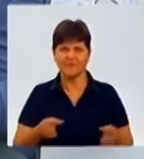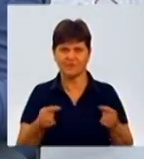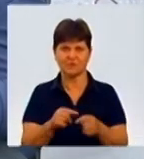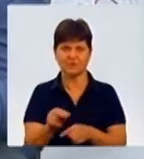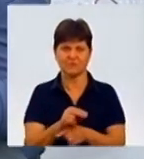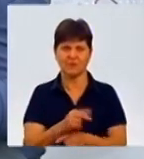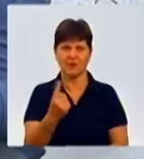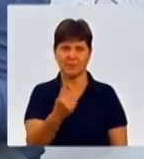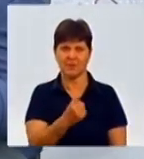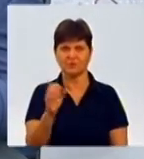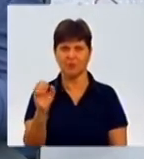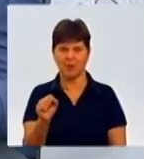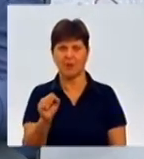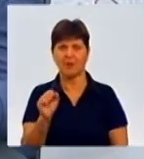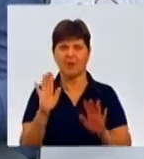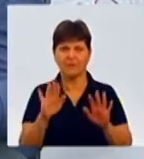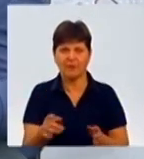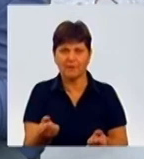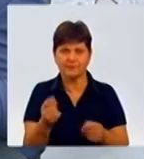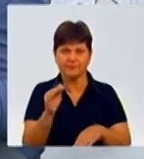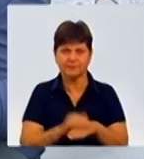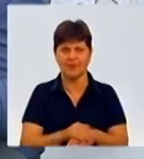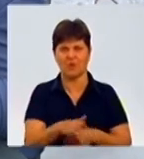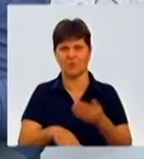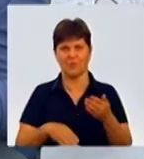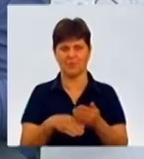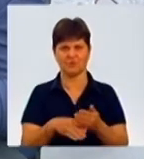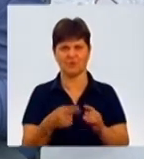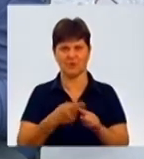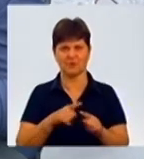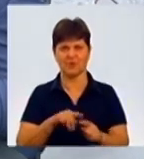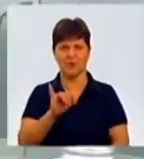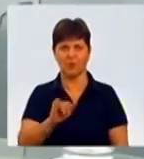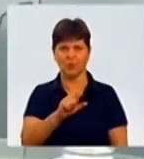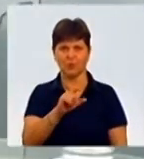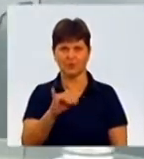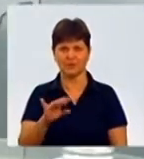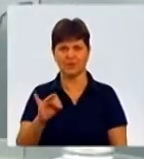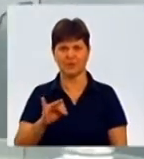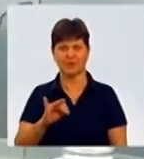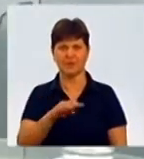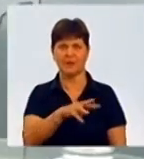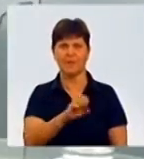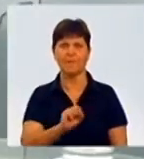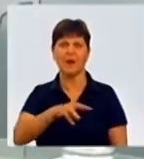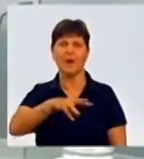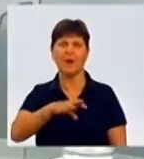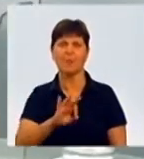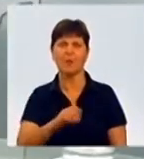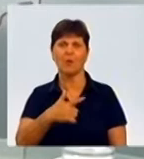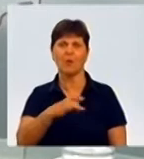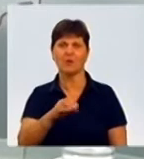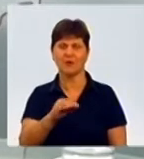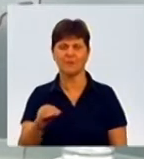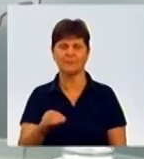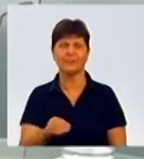може виявитися тільки за допомогою допоміжних методів обстеження – УЗІ і мамографії. Власне, які фактори ризику виникнення цієї хвороби,